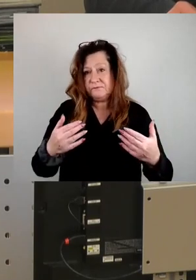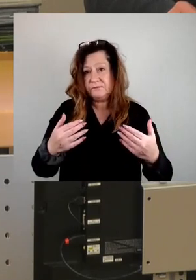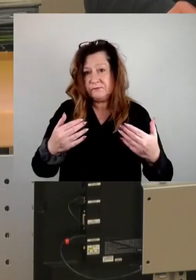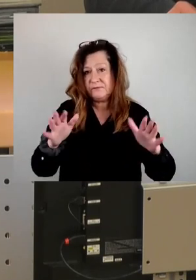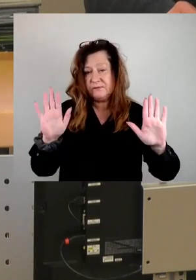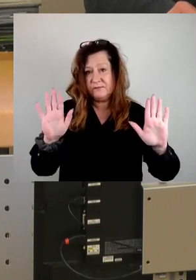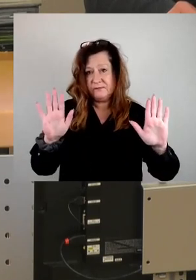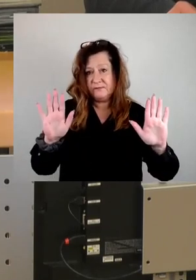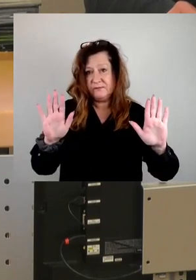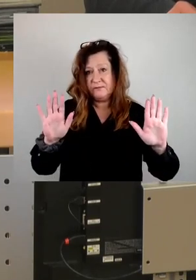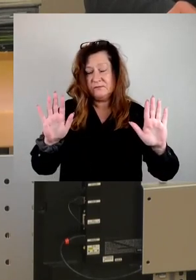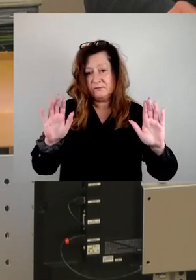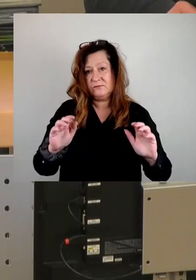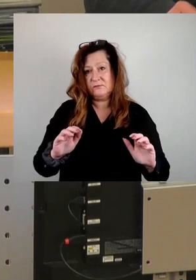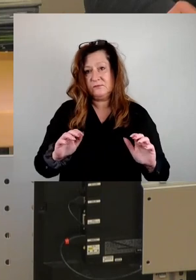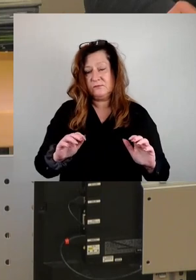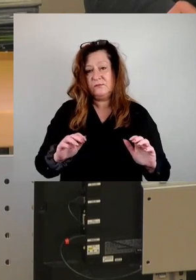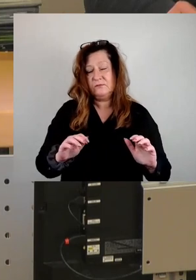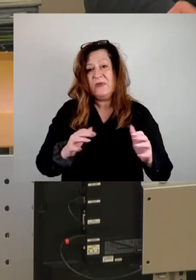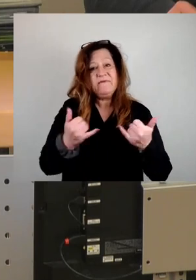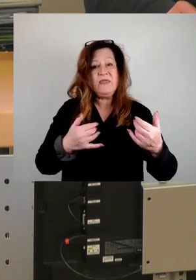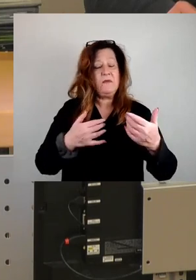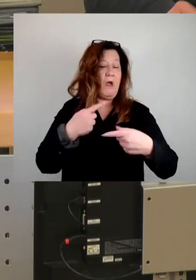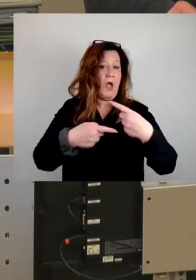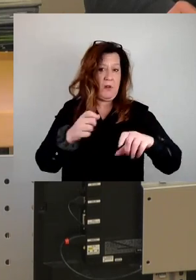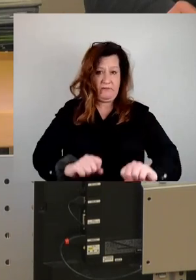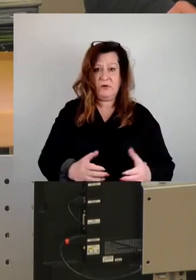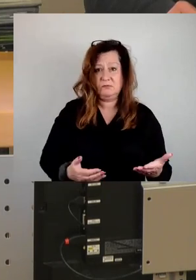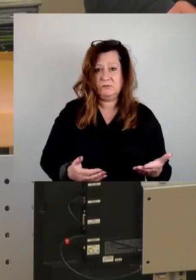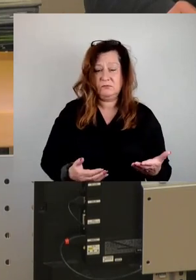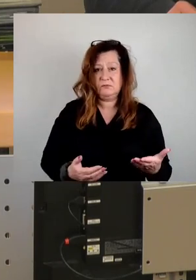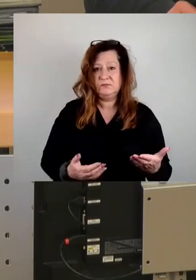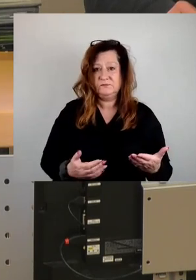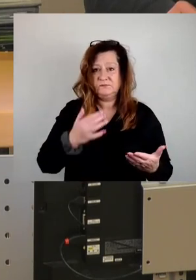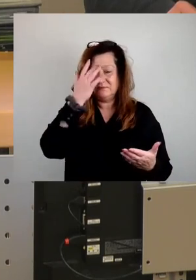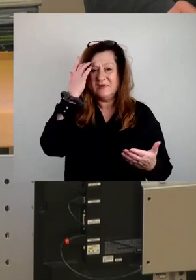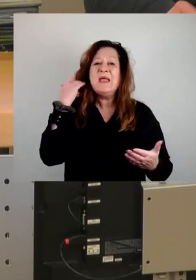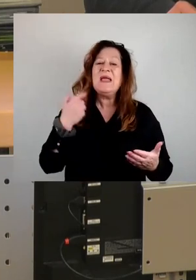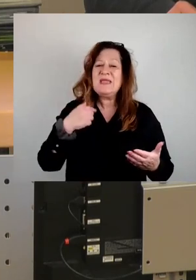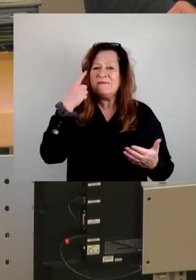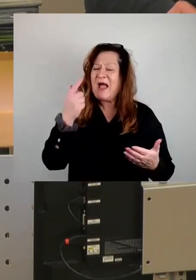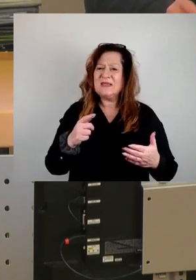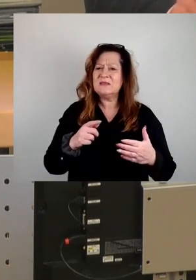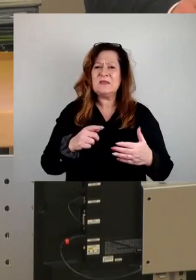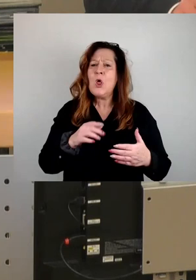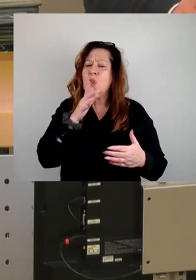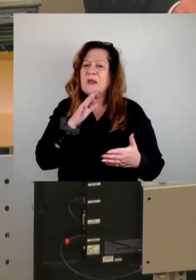werden kann, heißt es auf Deutsch. Ich weiß, das wird nicht gedacht. Es ist auch leider bisher von den